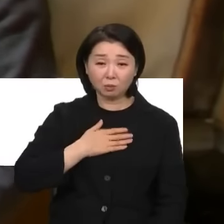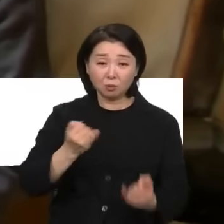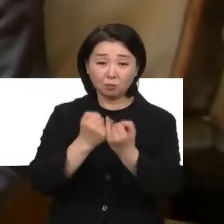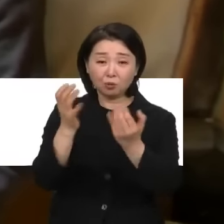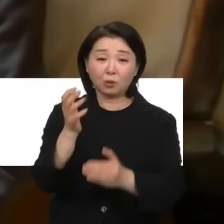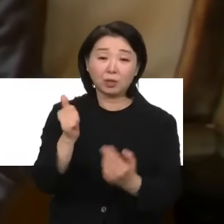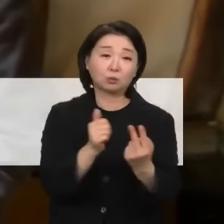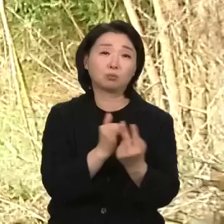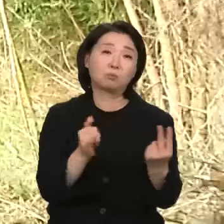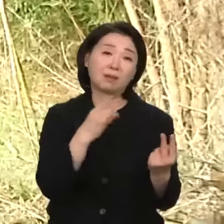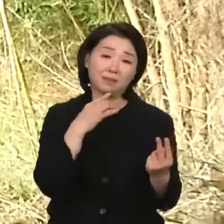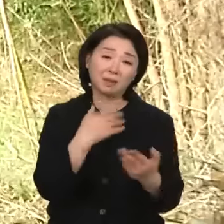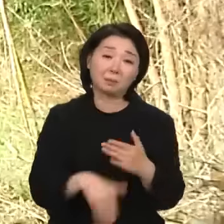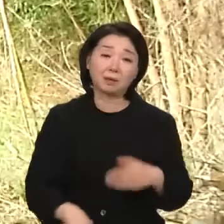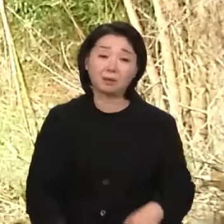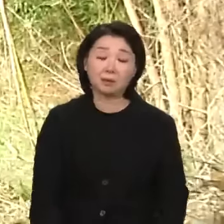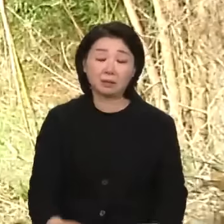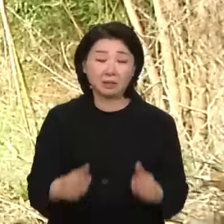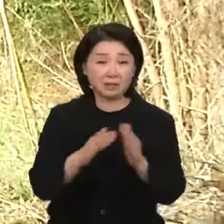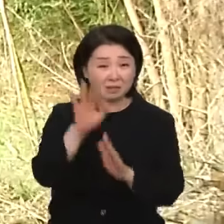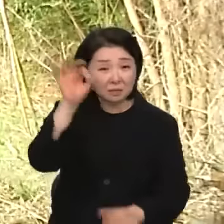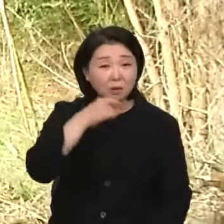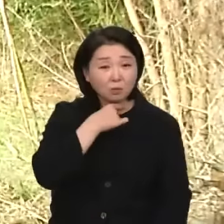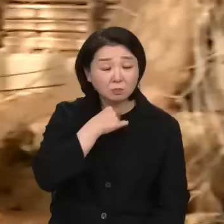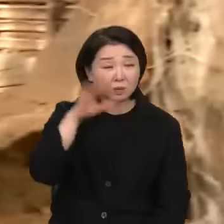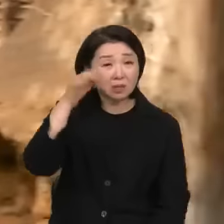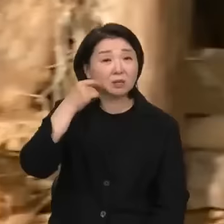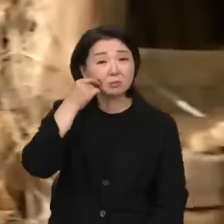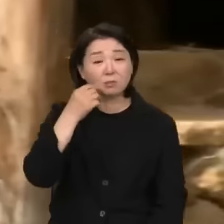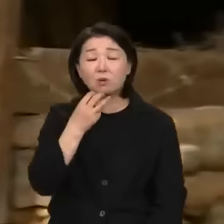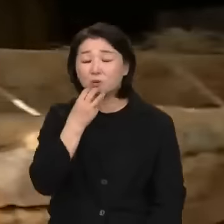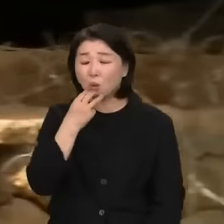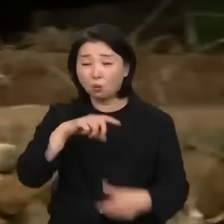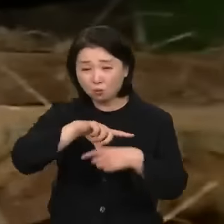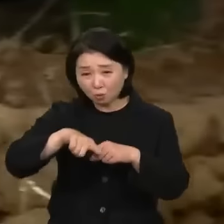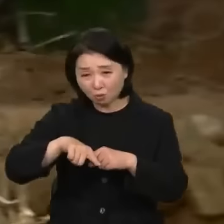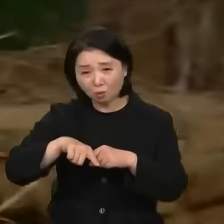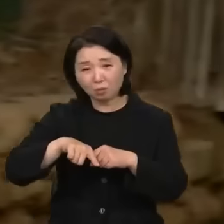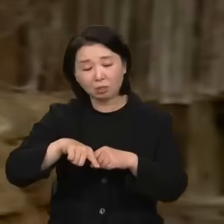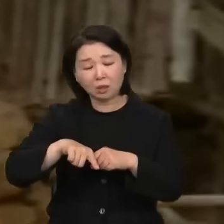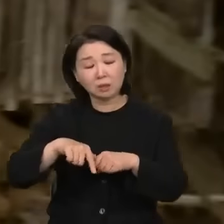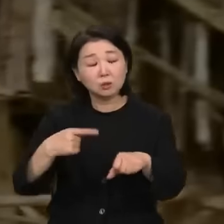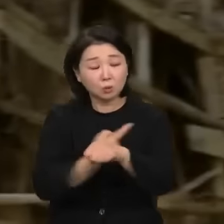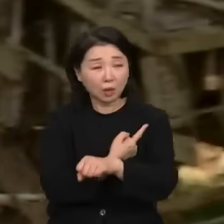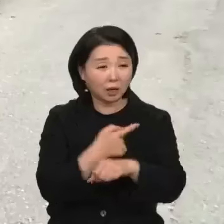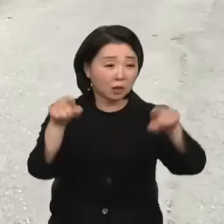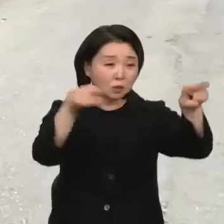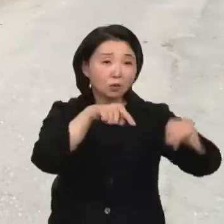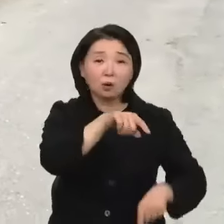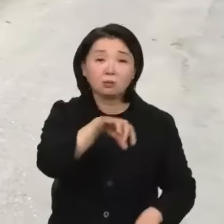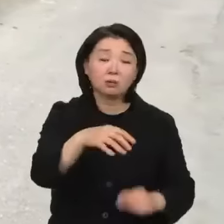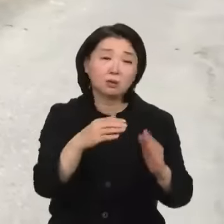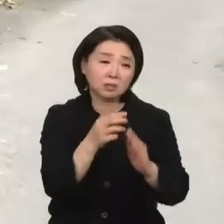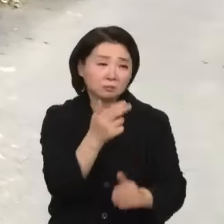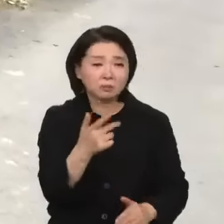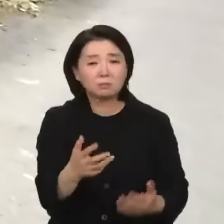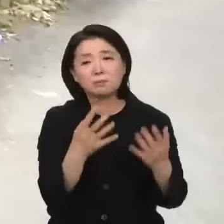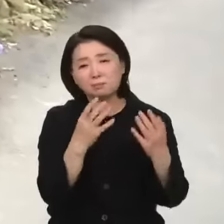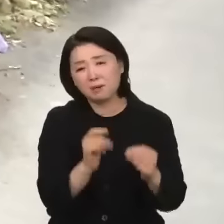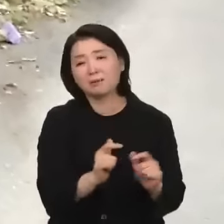없을 건데. 집을 구하고 싶어도 못 구하는 서울 수도권을 빼면 전국 어느 지역도 이제 빈집에서